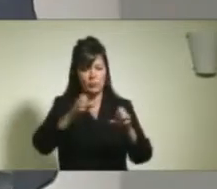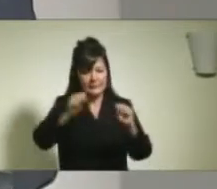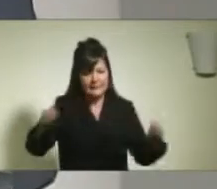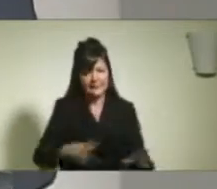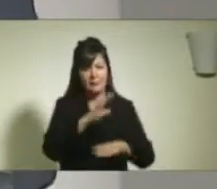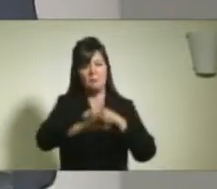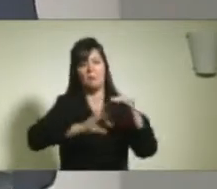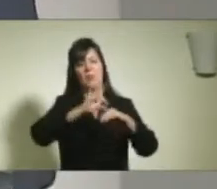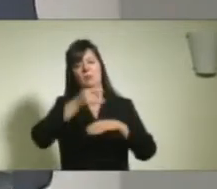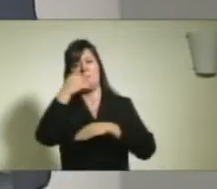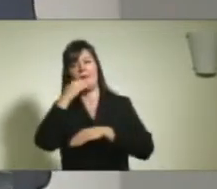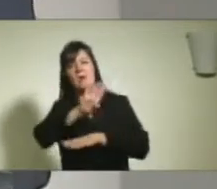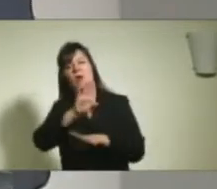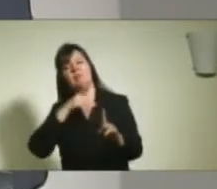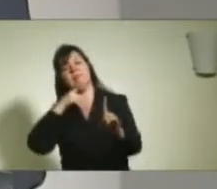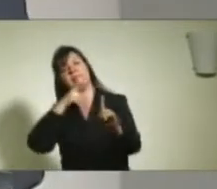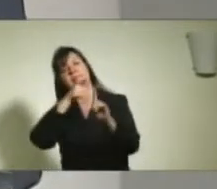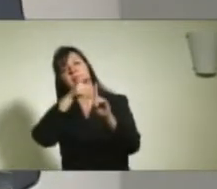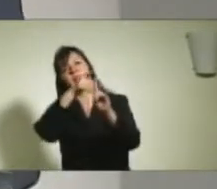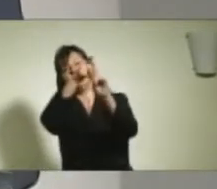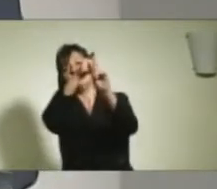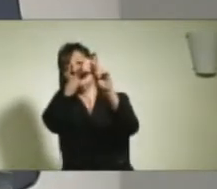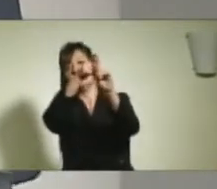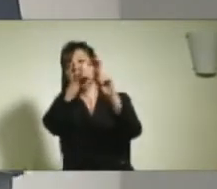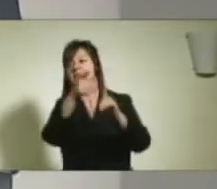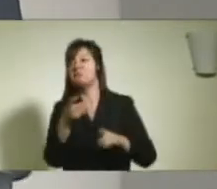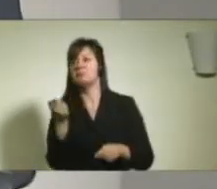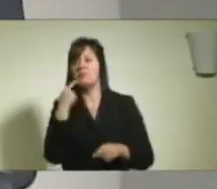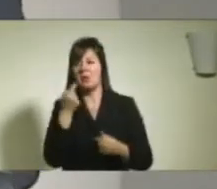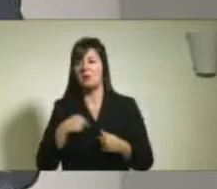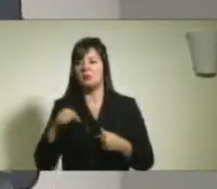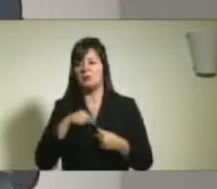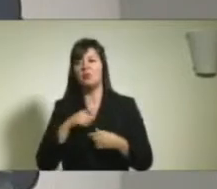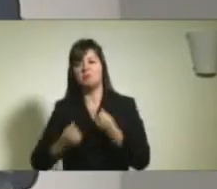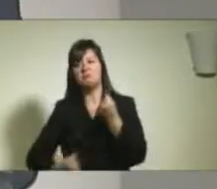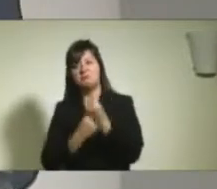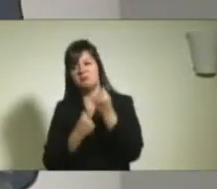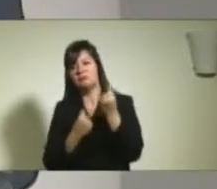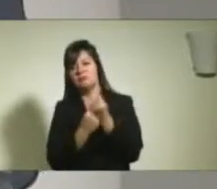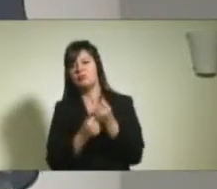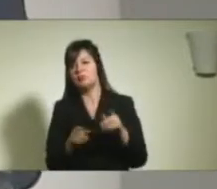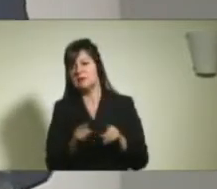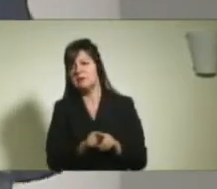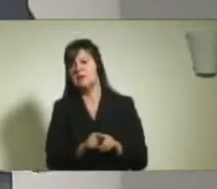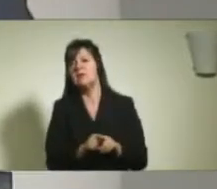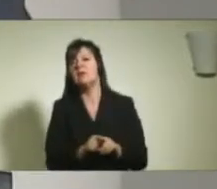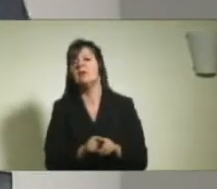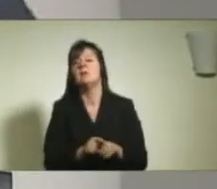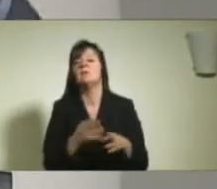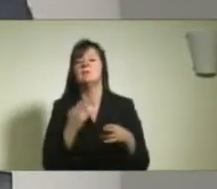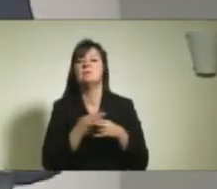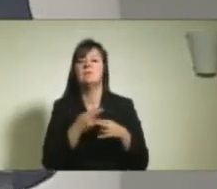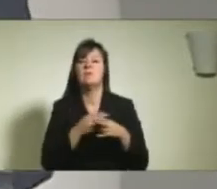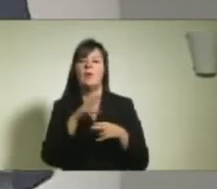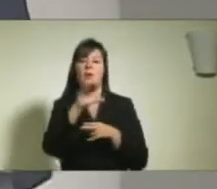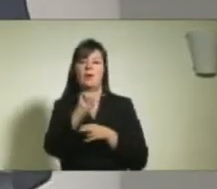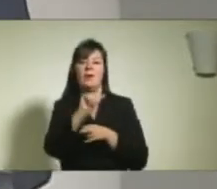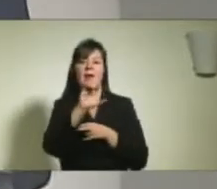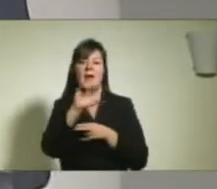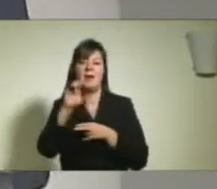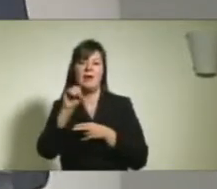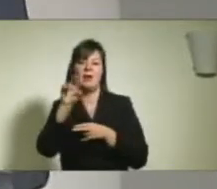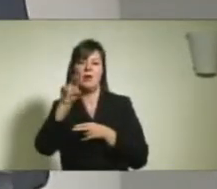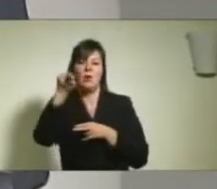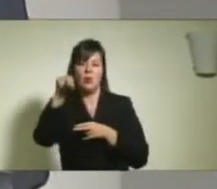meilleur. Et je pense que nous serons là aussi pour vous appuyer. Et Acorn est présent également